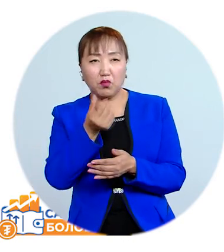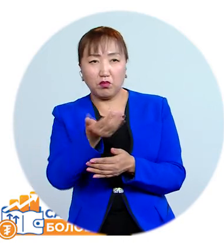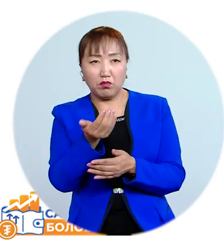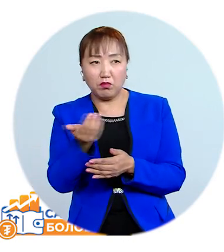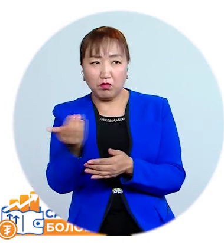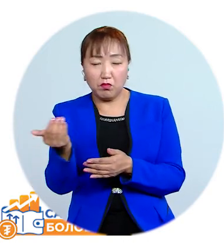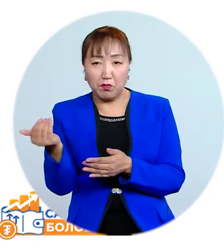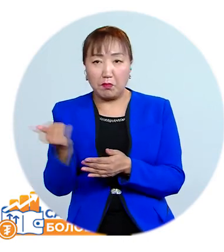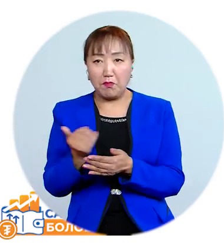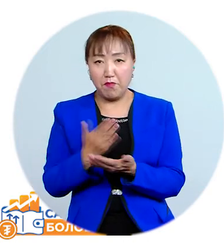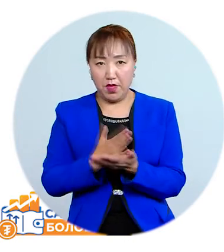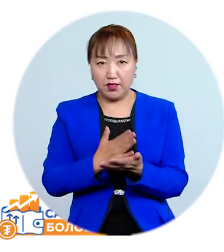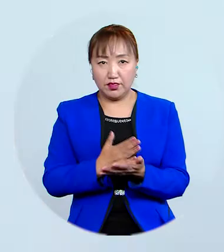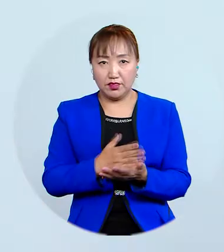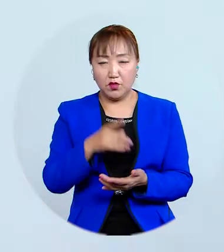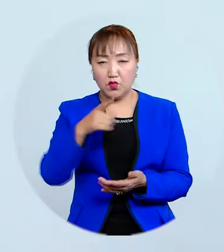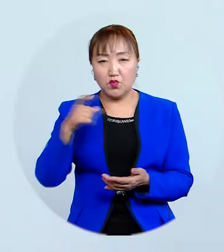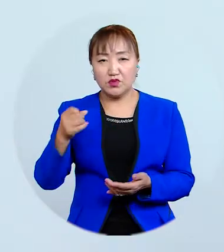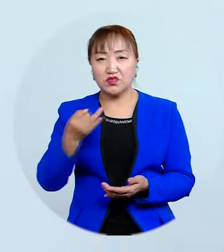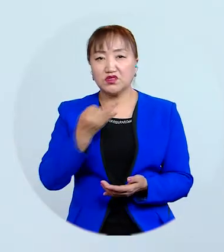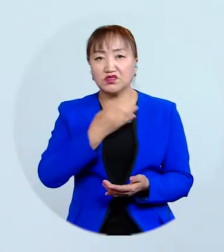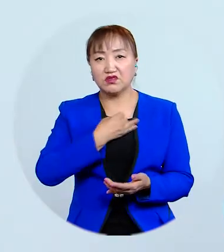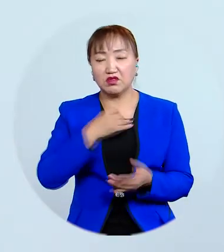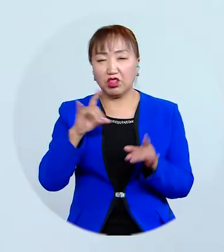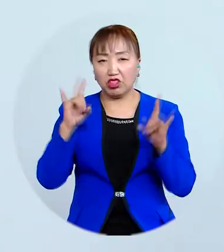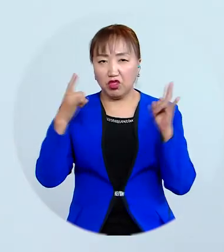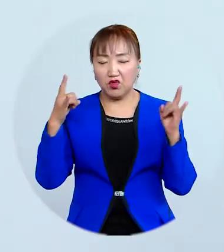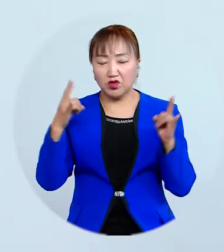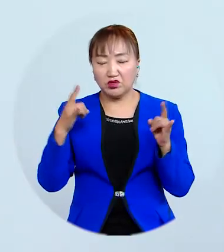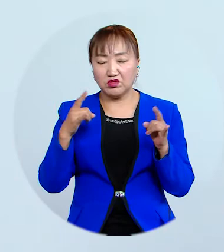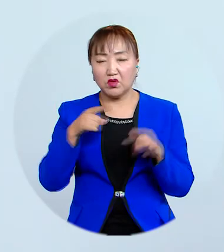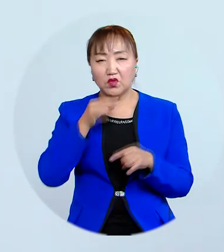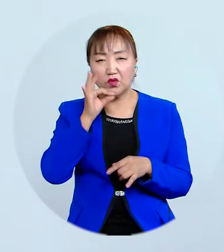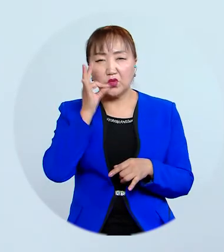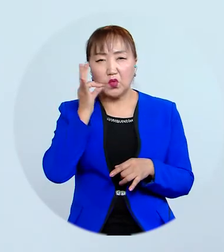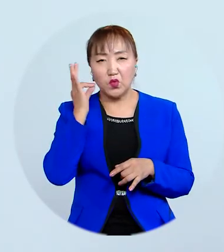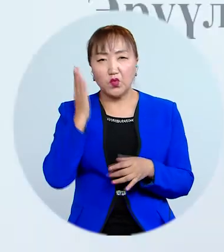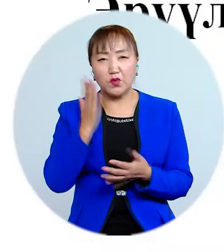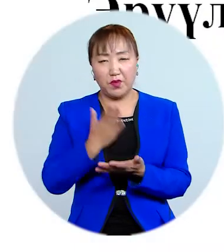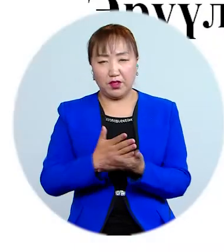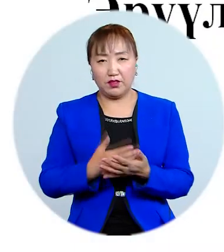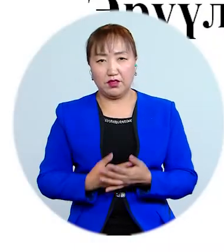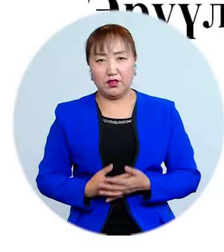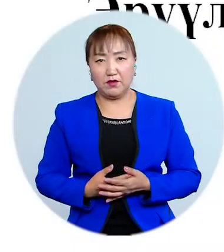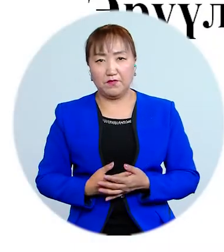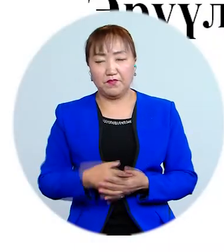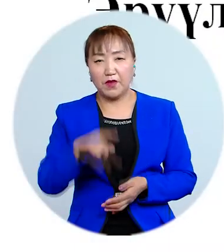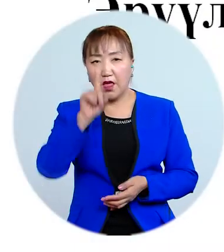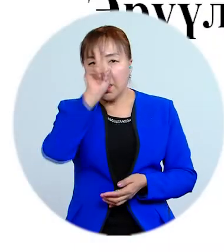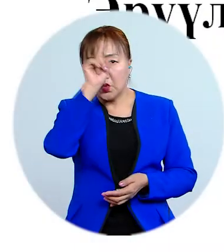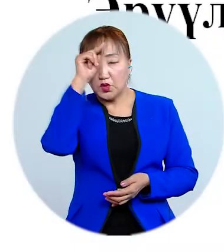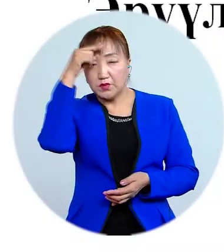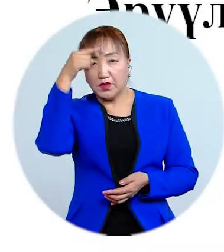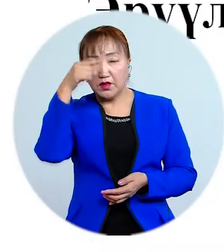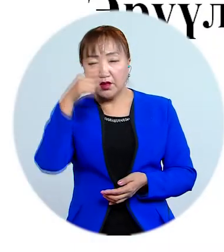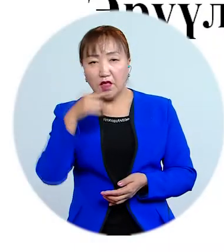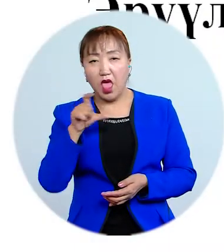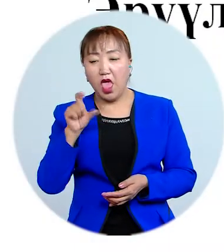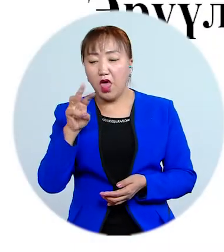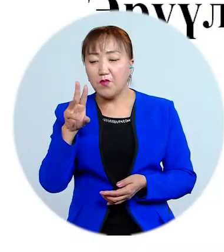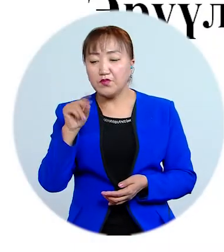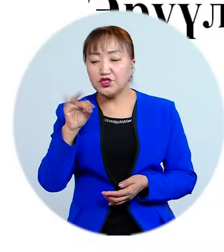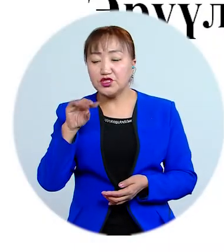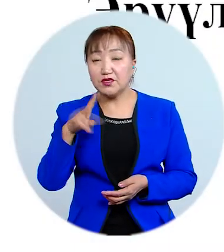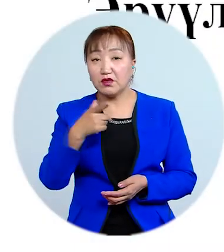одоо хурааж авдаг. Хүний ихтгэл өнөвчлөлтөөр тоглолдог бас юм луйвар бас байдаг бахан. За эрүүл мэндийн эмчилгээтэй холбоотой луйварууд бас